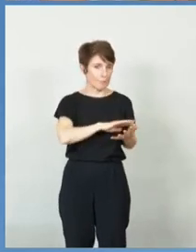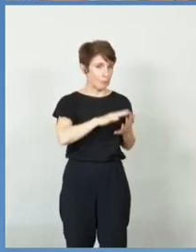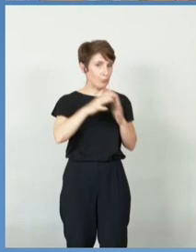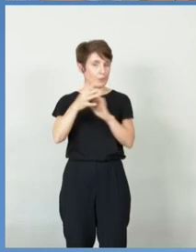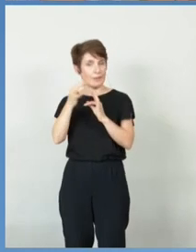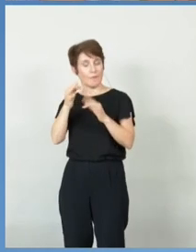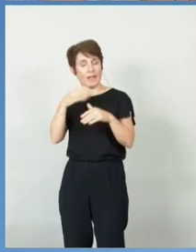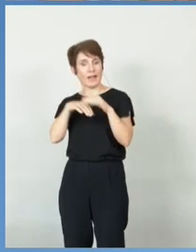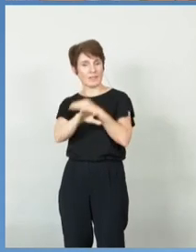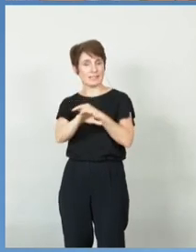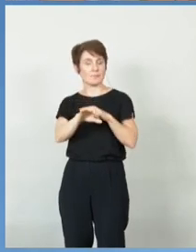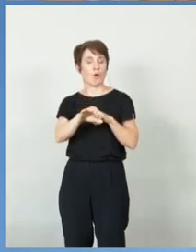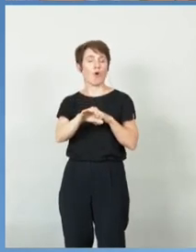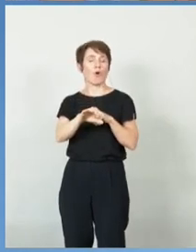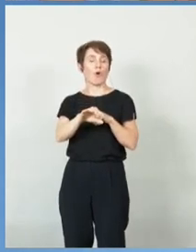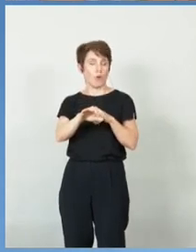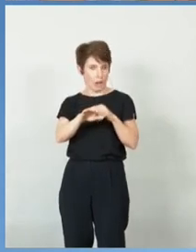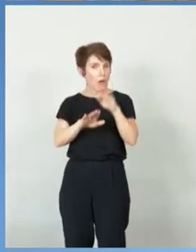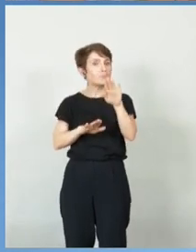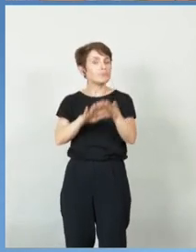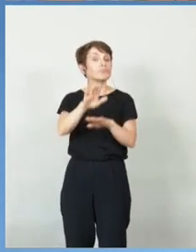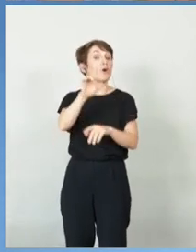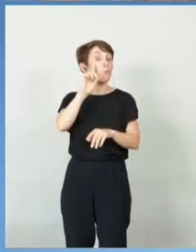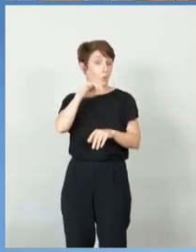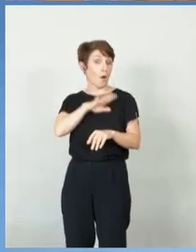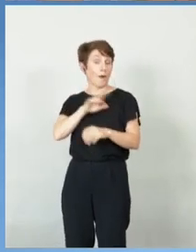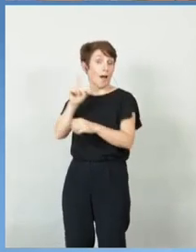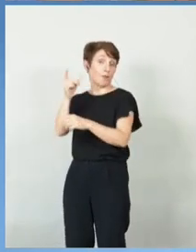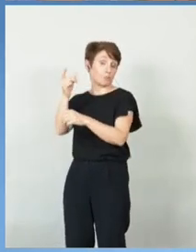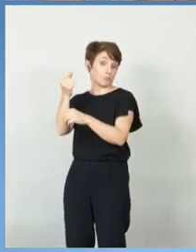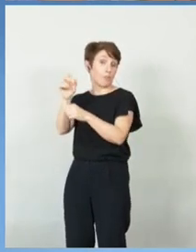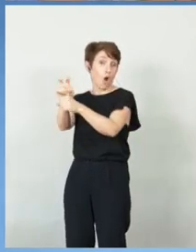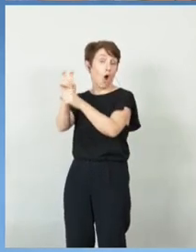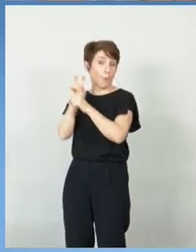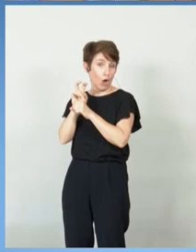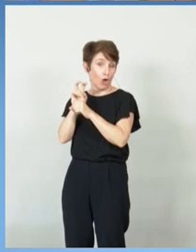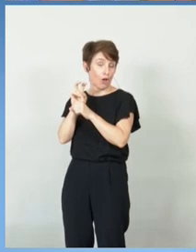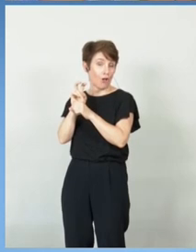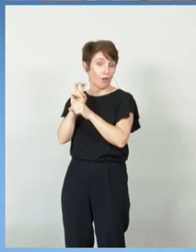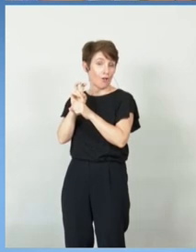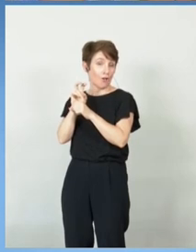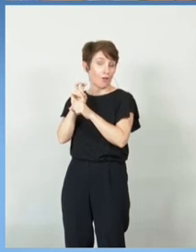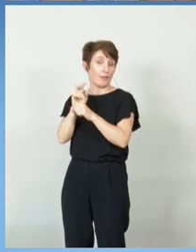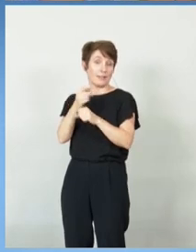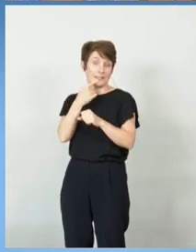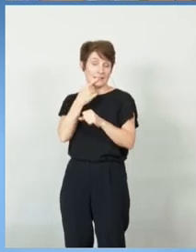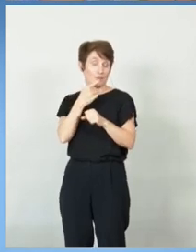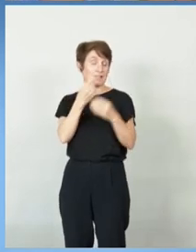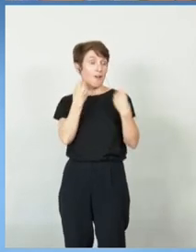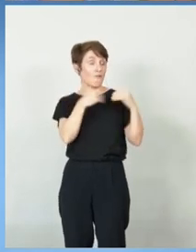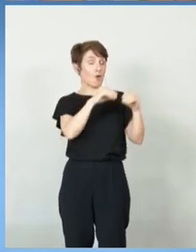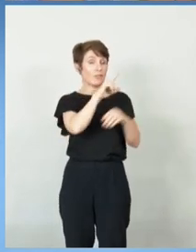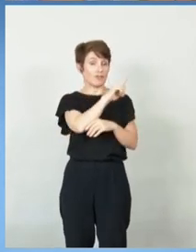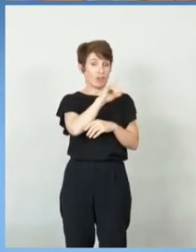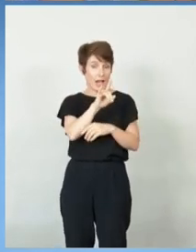progresse grâce à des recettes d'emprunt qui sont liées au décalage des ventes de Grenoble habitat et de